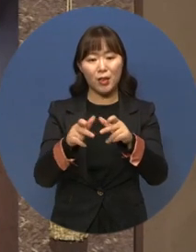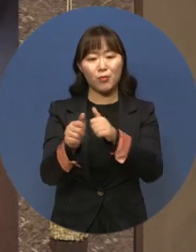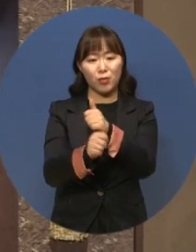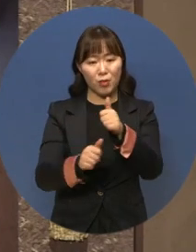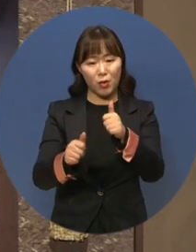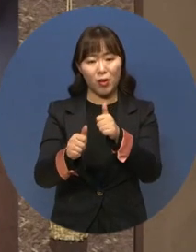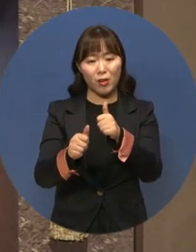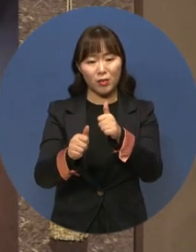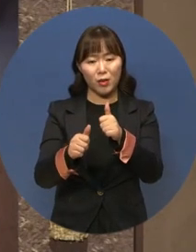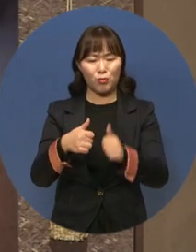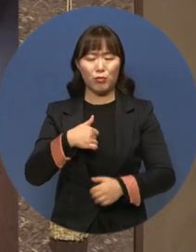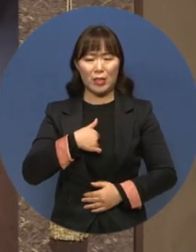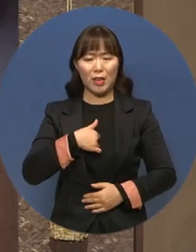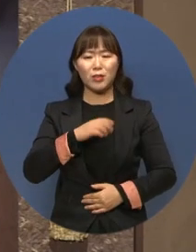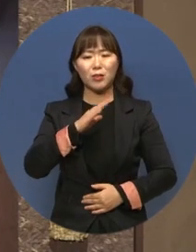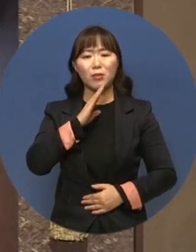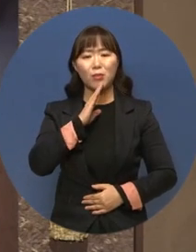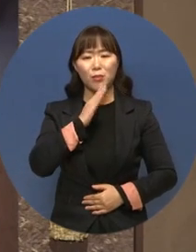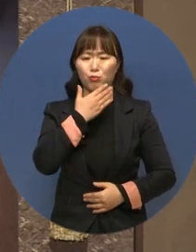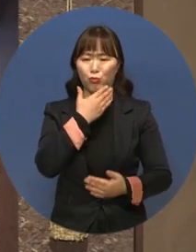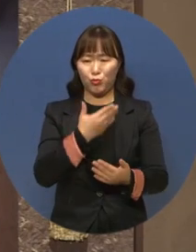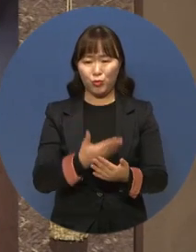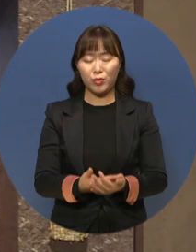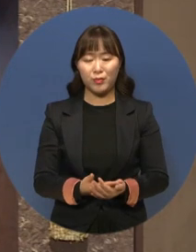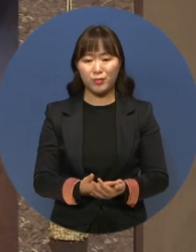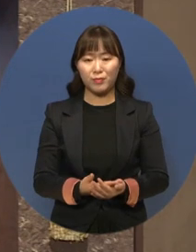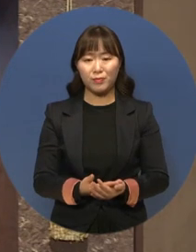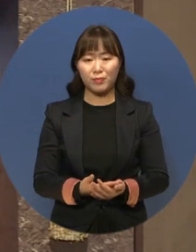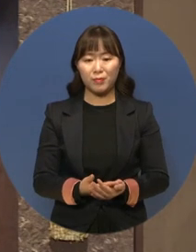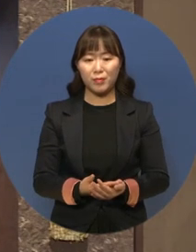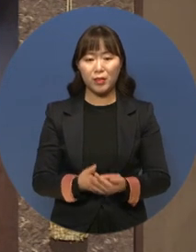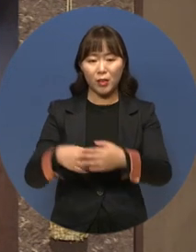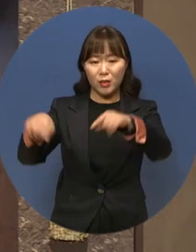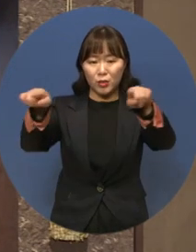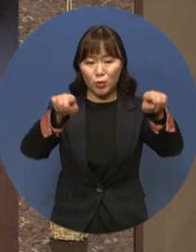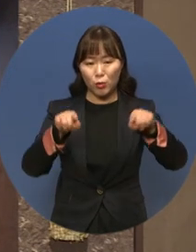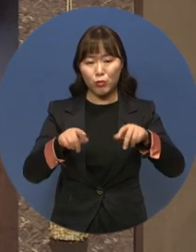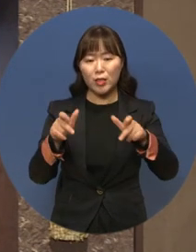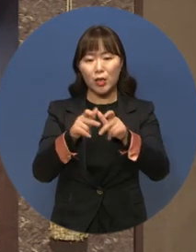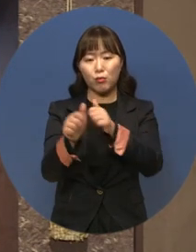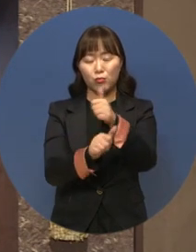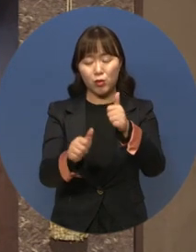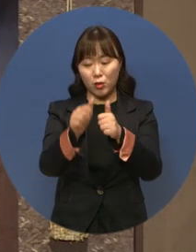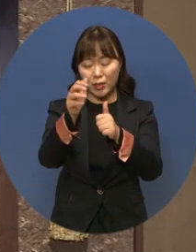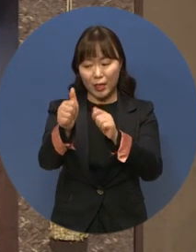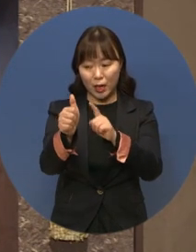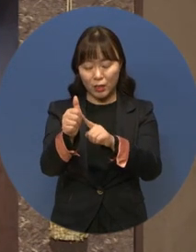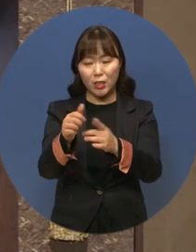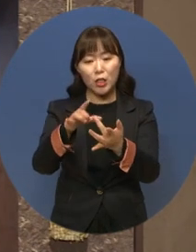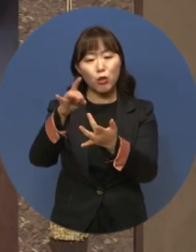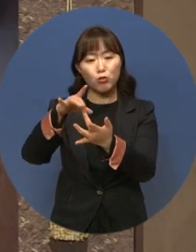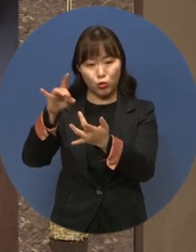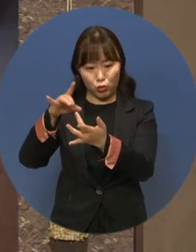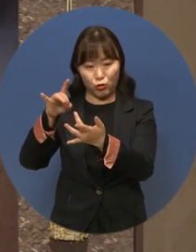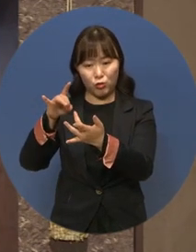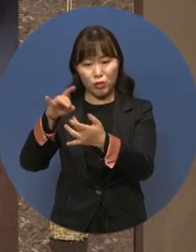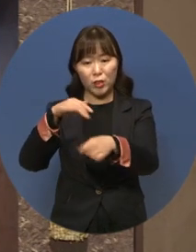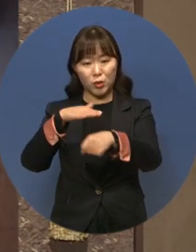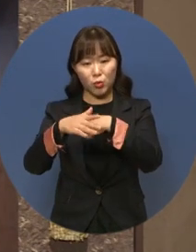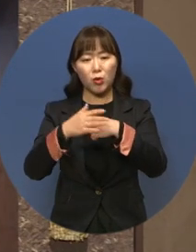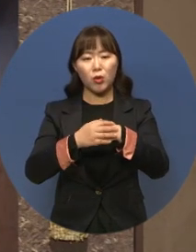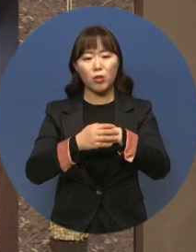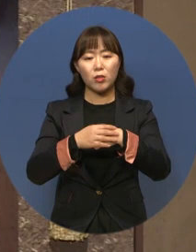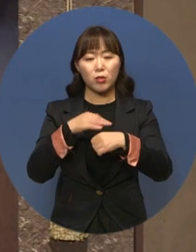전국 위원장의 위상은 네. 정말 중요합니다. 예. 전국위원장은 선출직이고 저희 당에서는